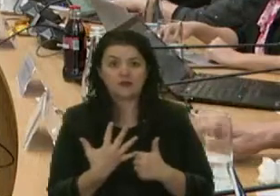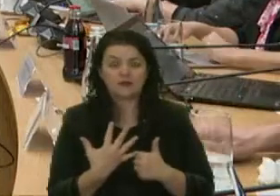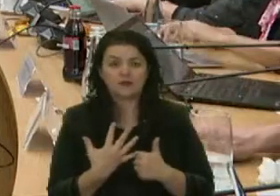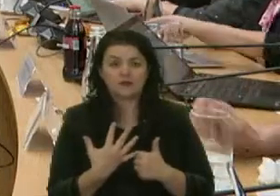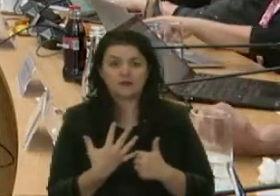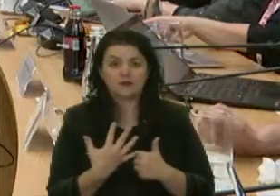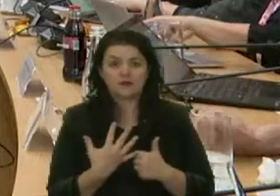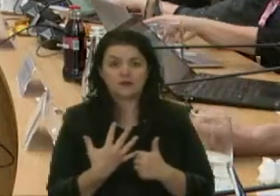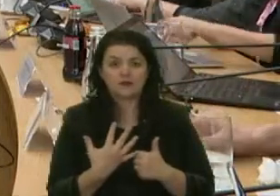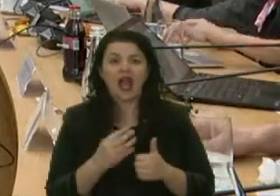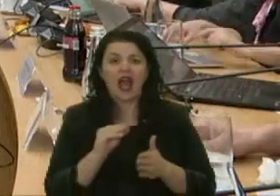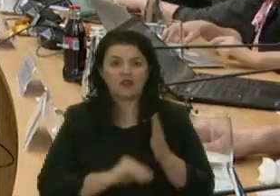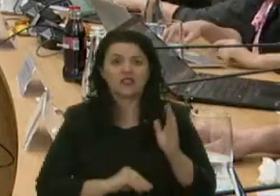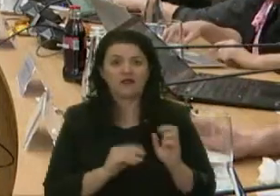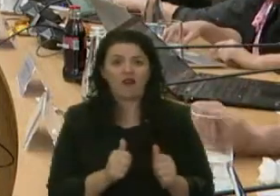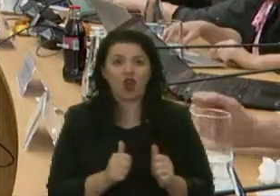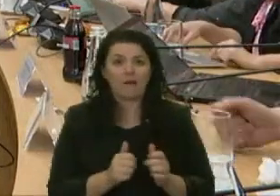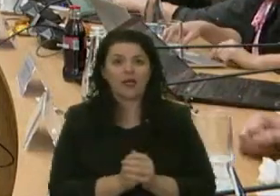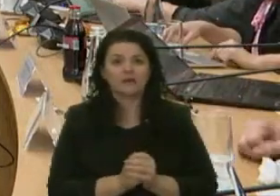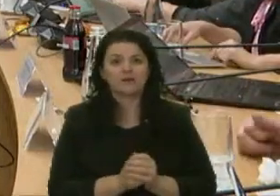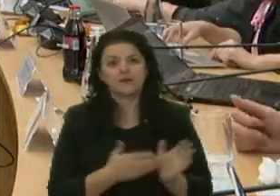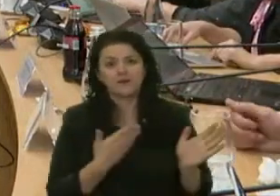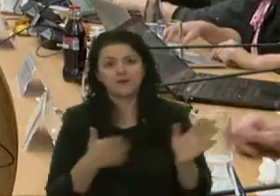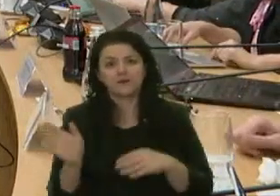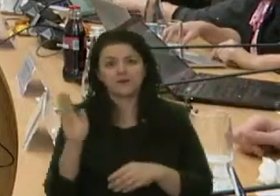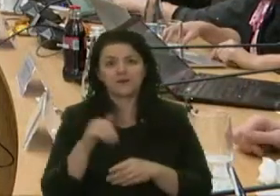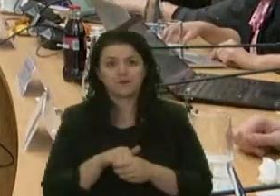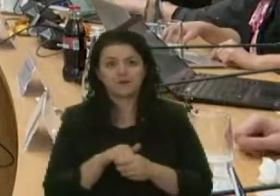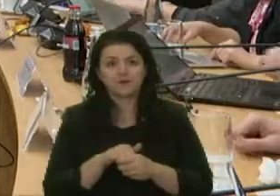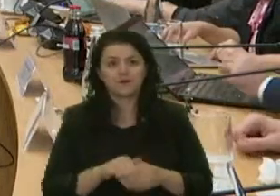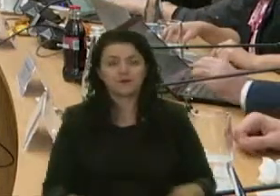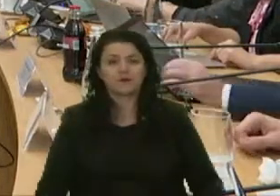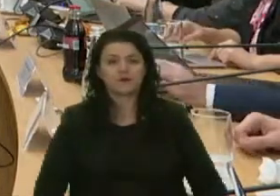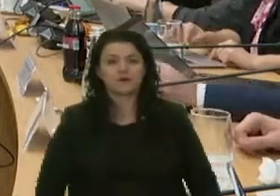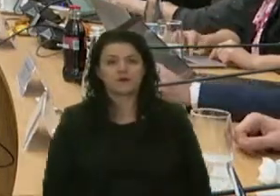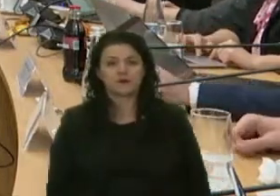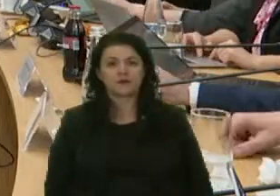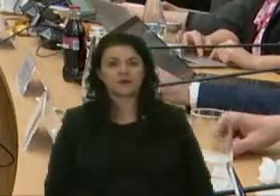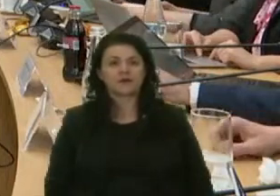6 aviz favorabil supun la vot proiectul numărul